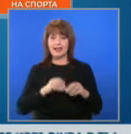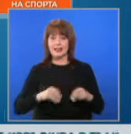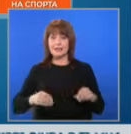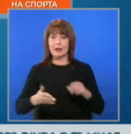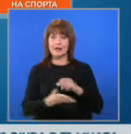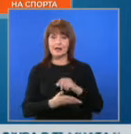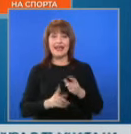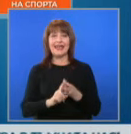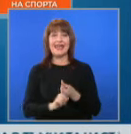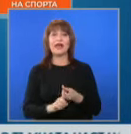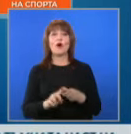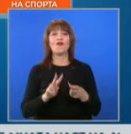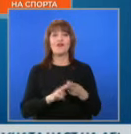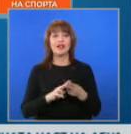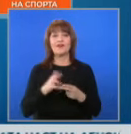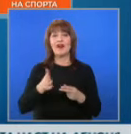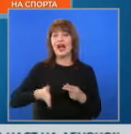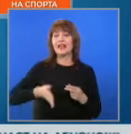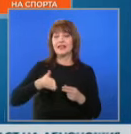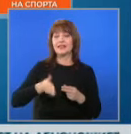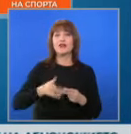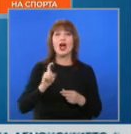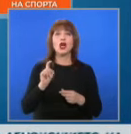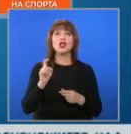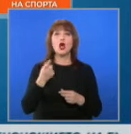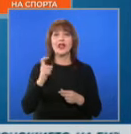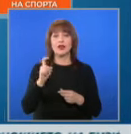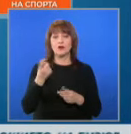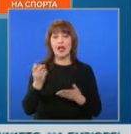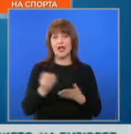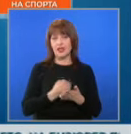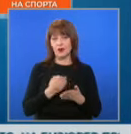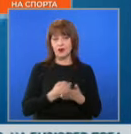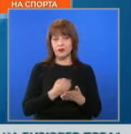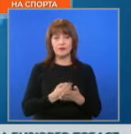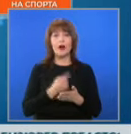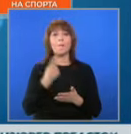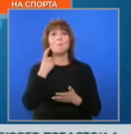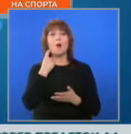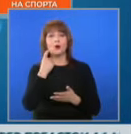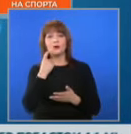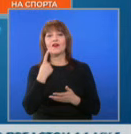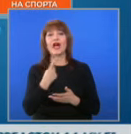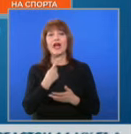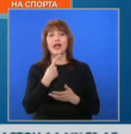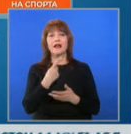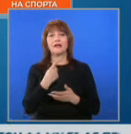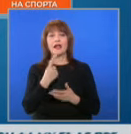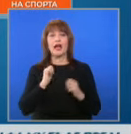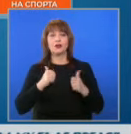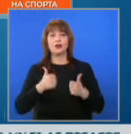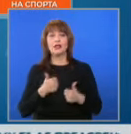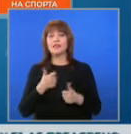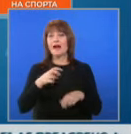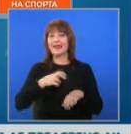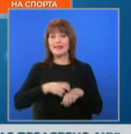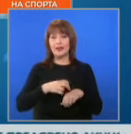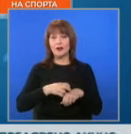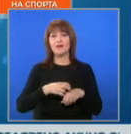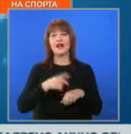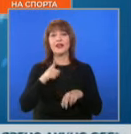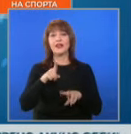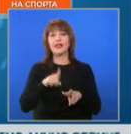земеделието Кирил Вътев, на транспорта Георги Гвоздейков, на икономиката Богдан Богданов, на туризма Зарица Динкова, на спорта Димитър